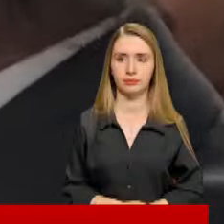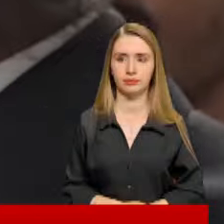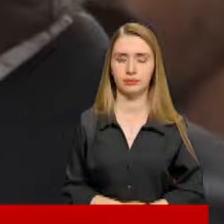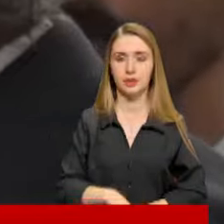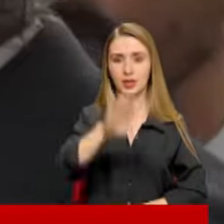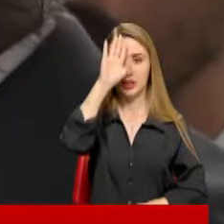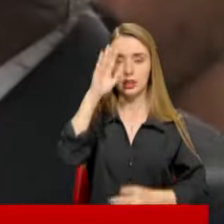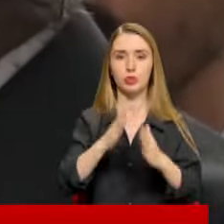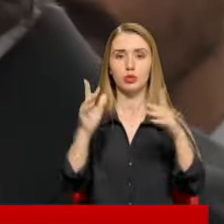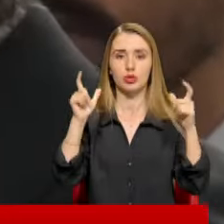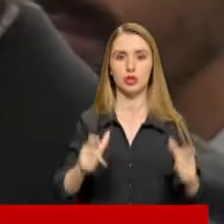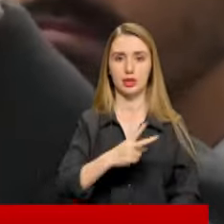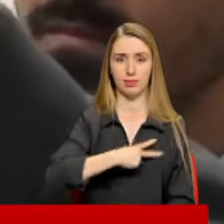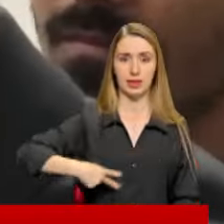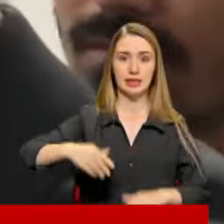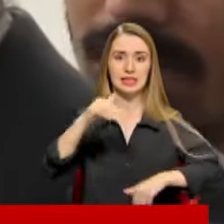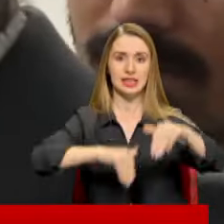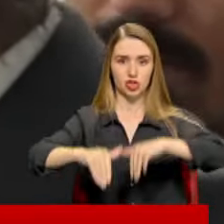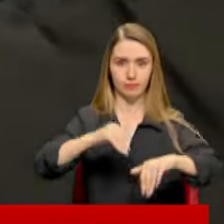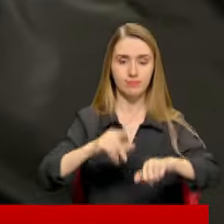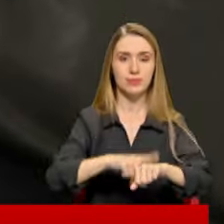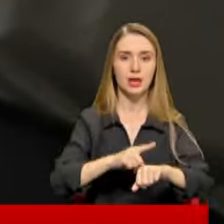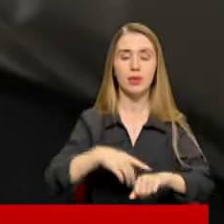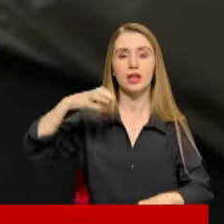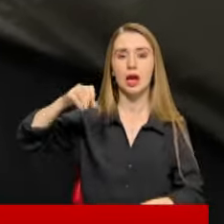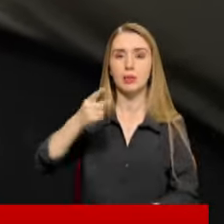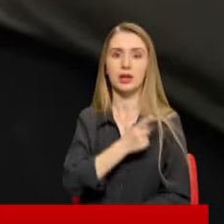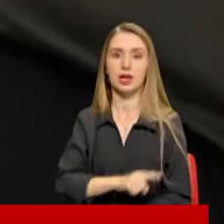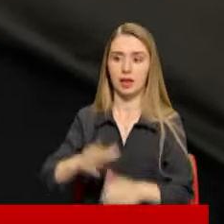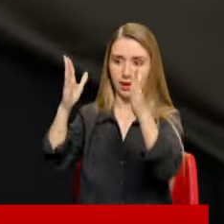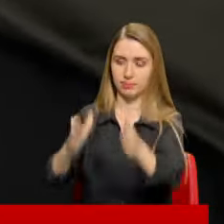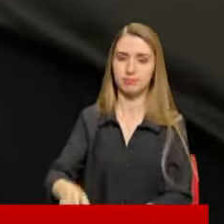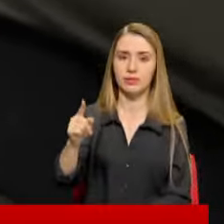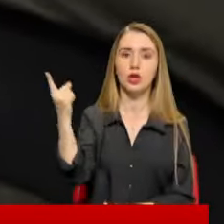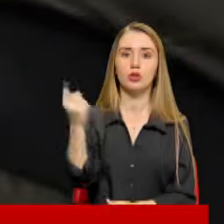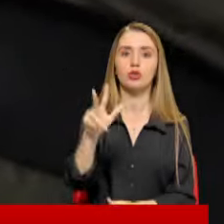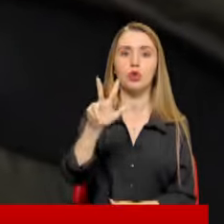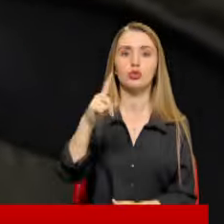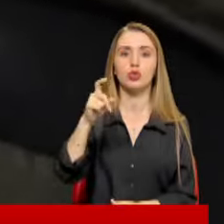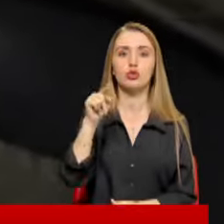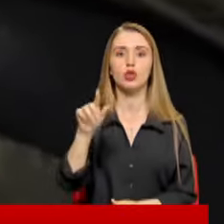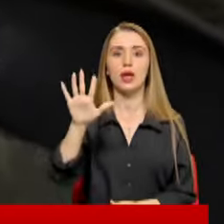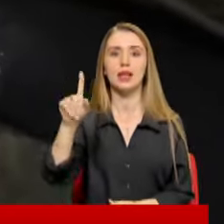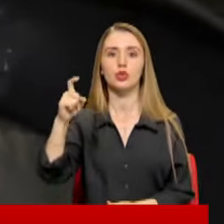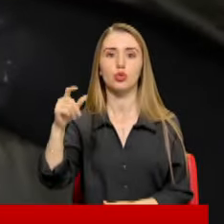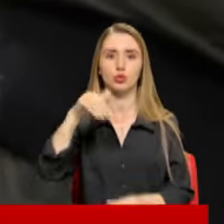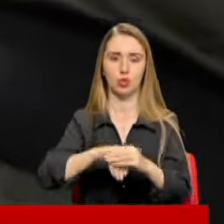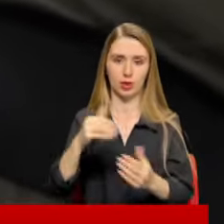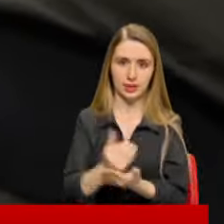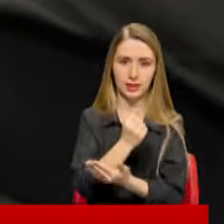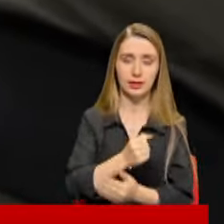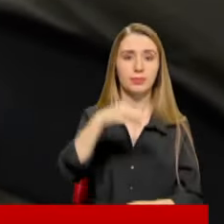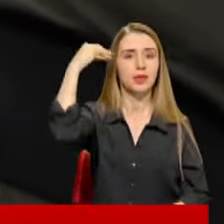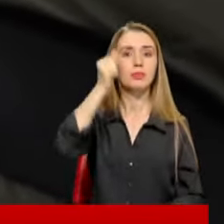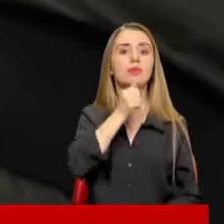Ben İstanbul Büyükşehir Belediyesi seçimlerinde ise AK Parti'nin adayı Murat kurum % 39.5 oy aldı